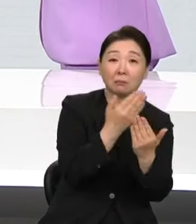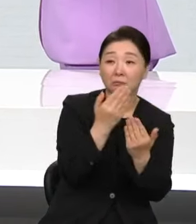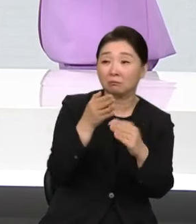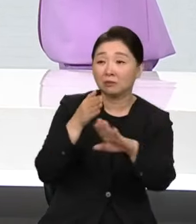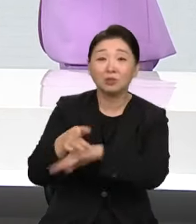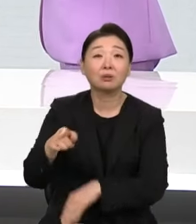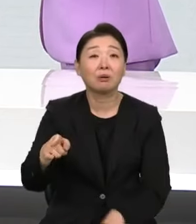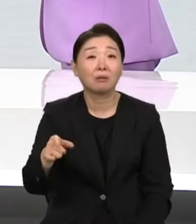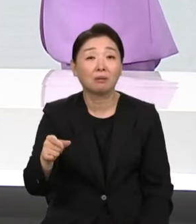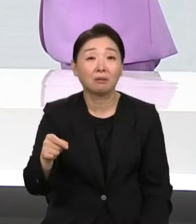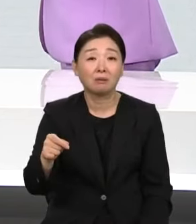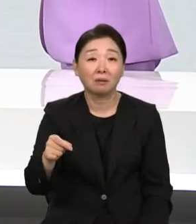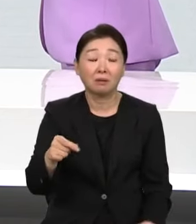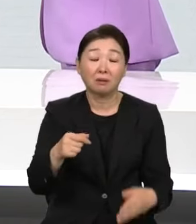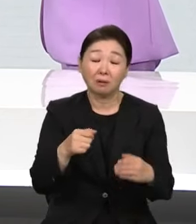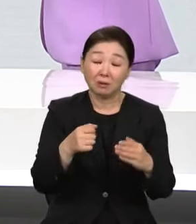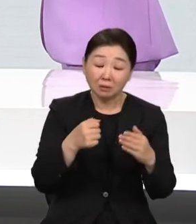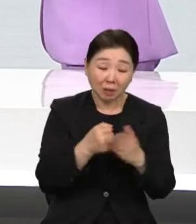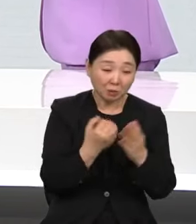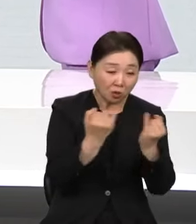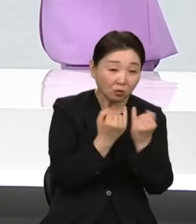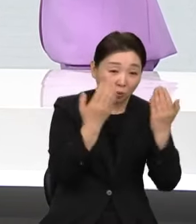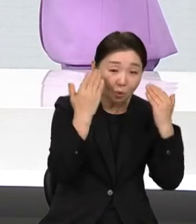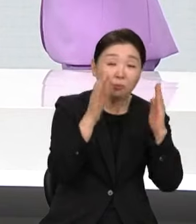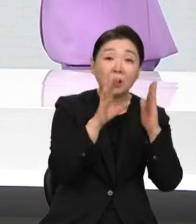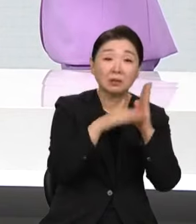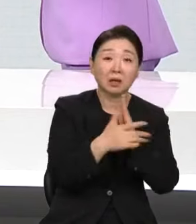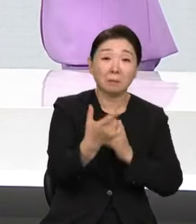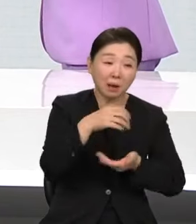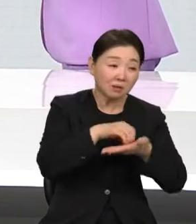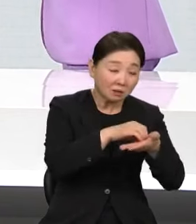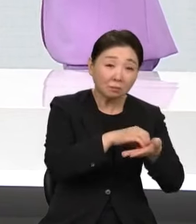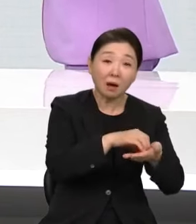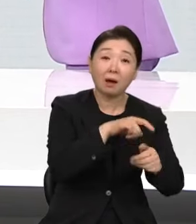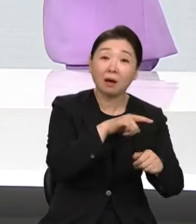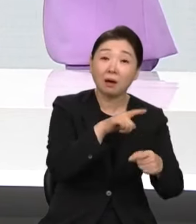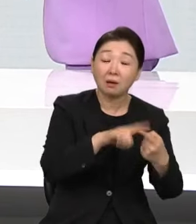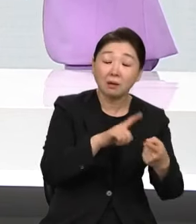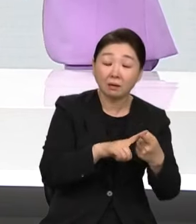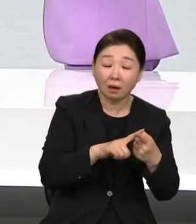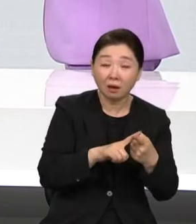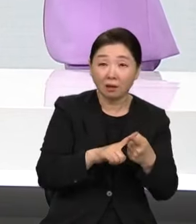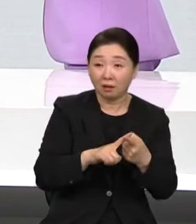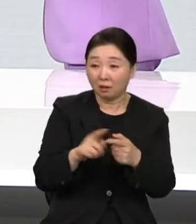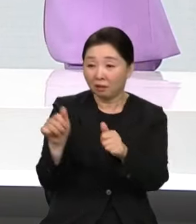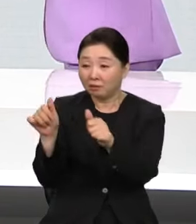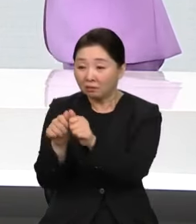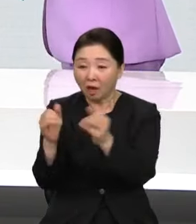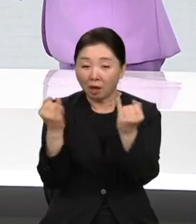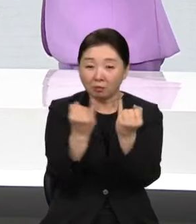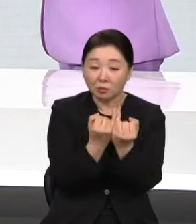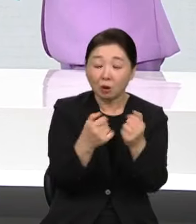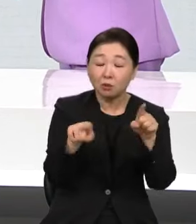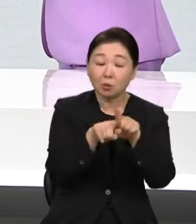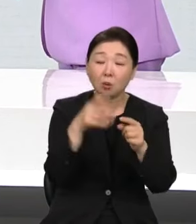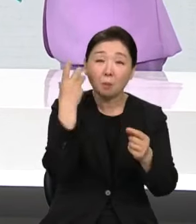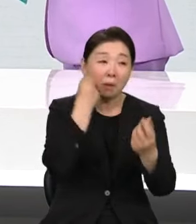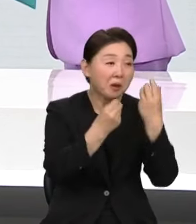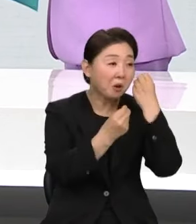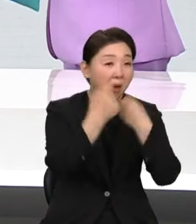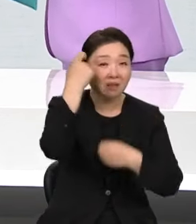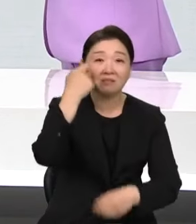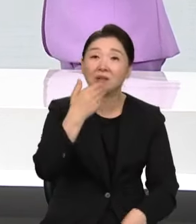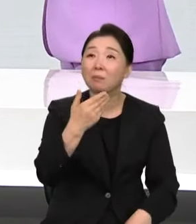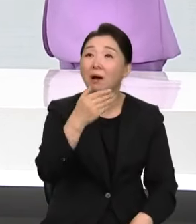점을 고려하면 이 학령에 있어 여성들이 조기 입학하는 것이 향후 정년기 남녀가 서로 매력을 더 느끼고 느낄 수